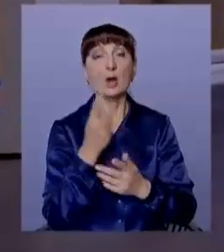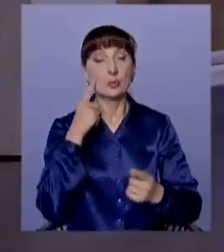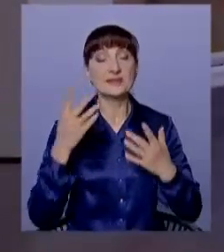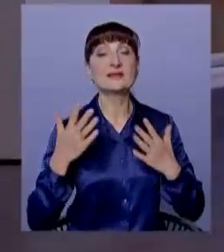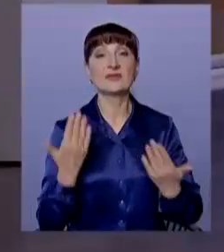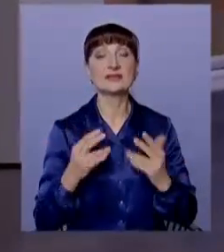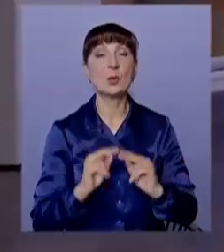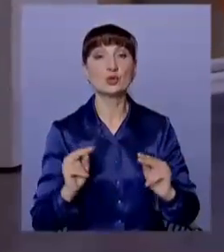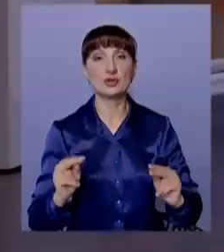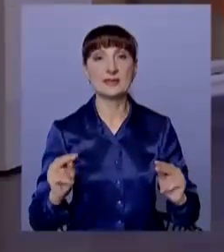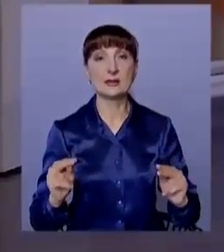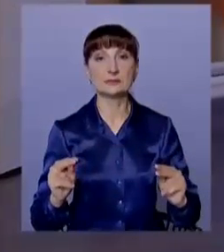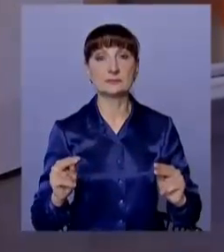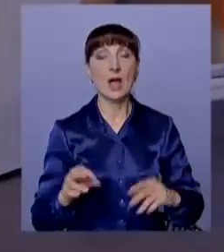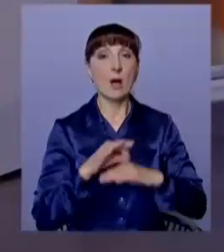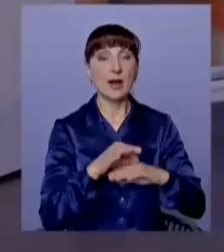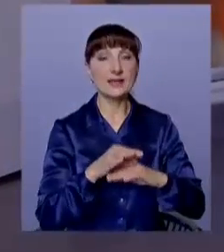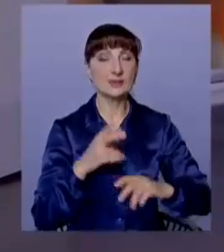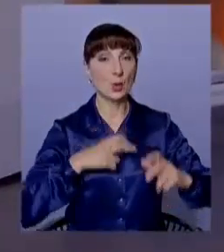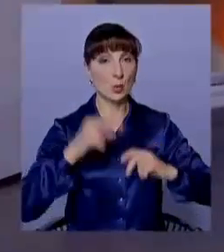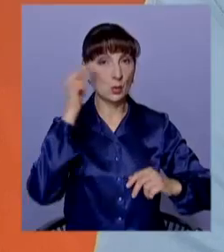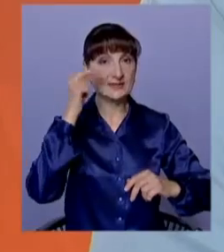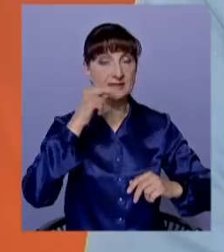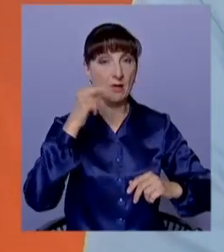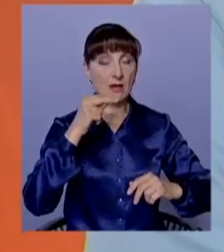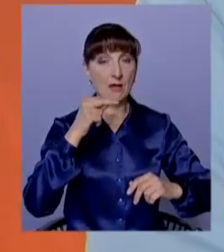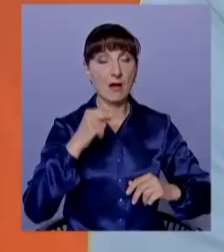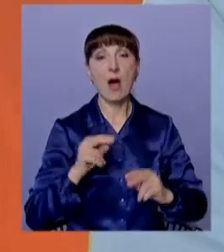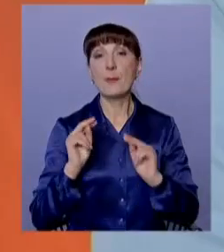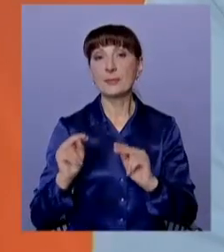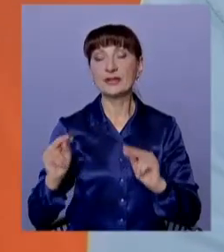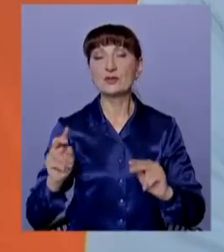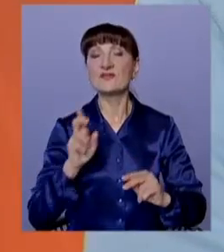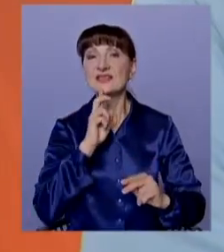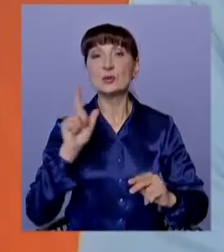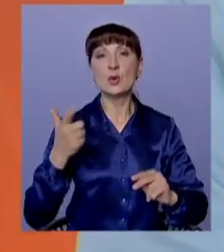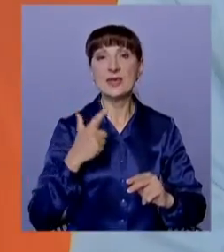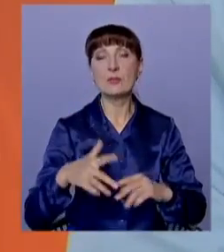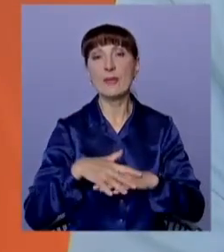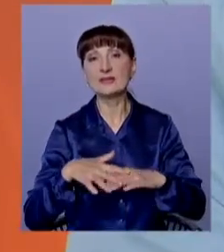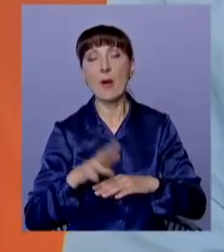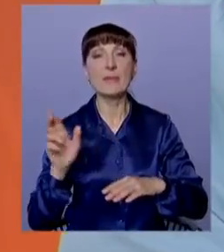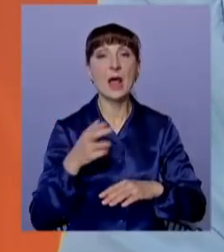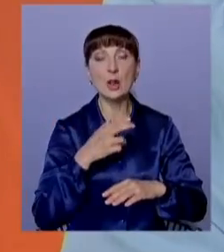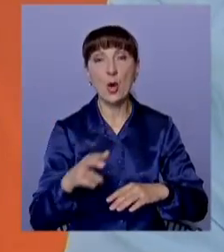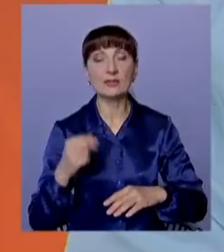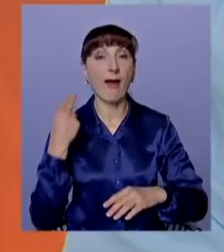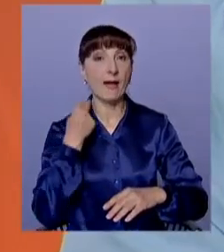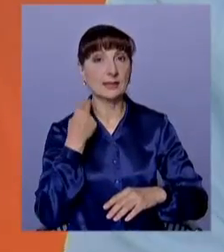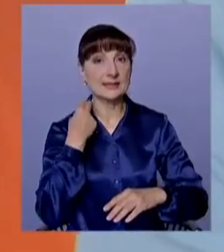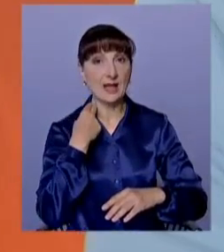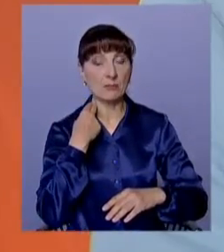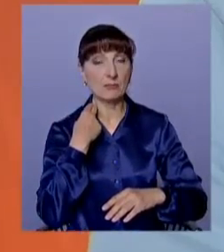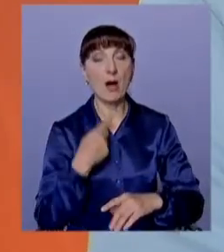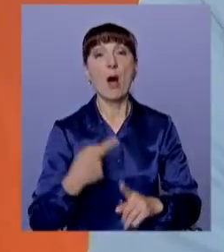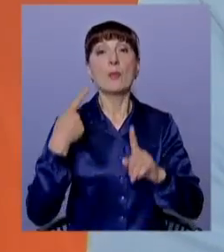учитель проходил курсы по обновленке, преподает физику, математику, биологию, информатику на английском языке,